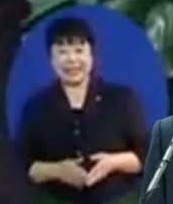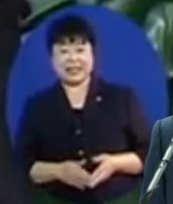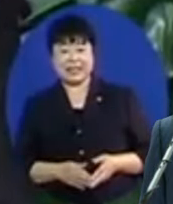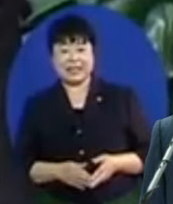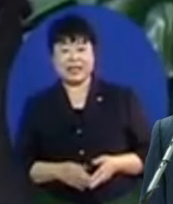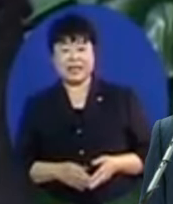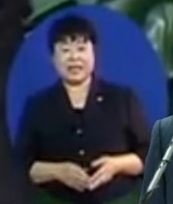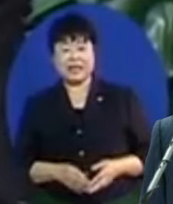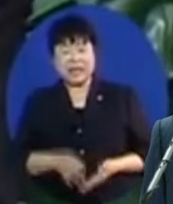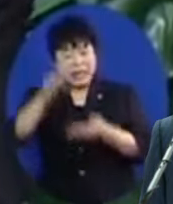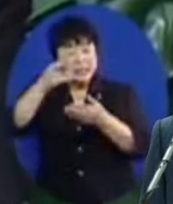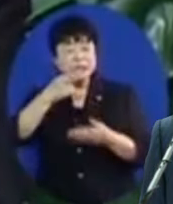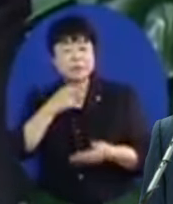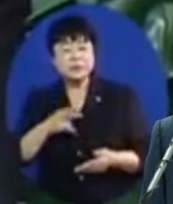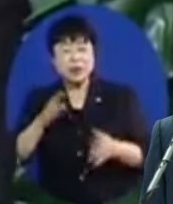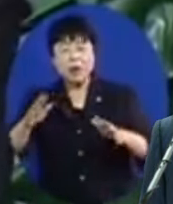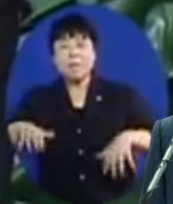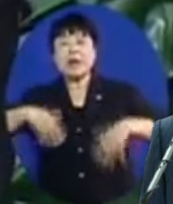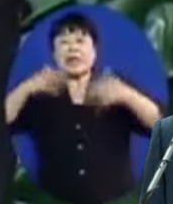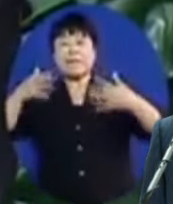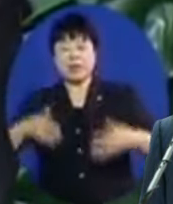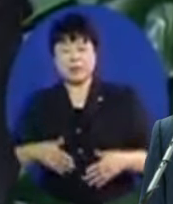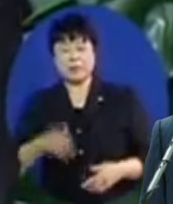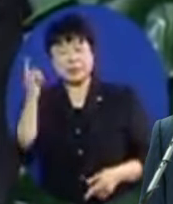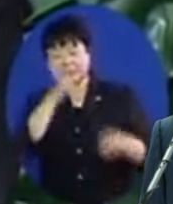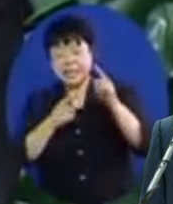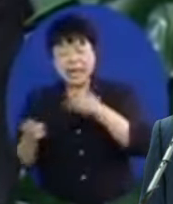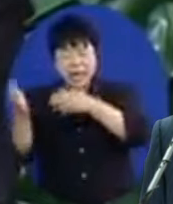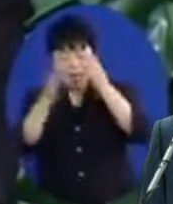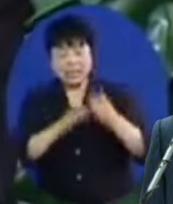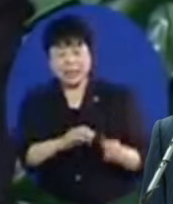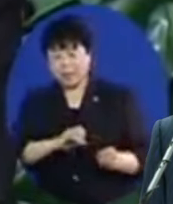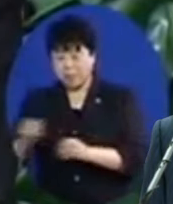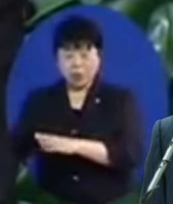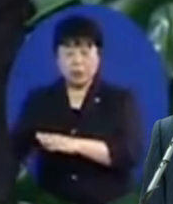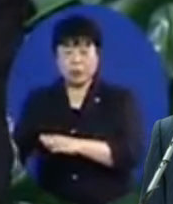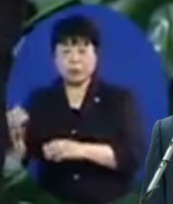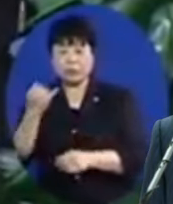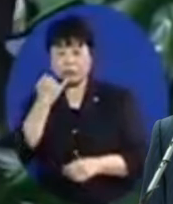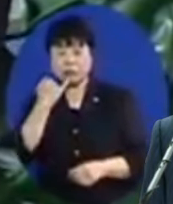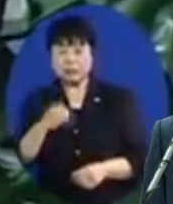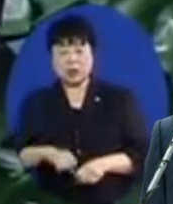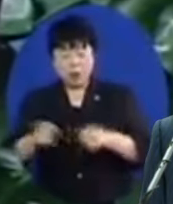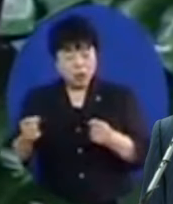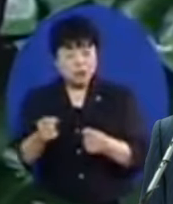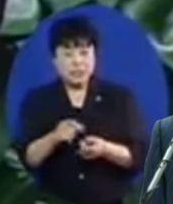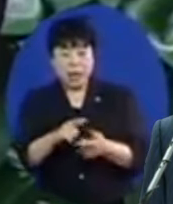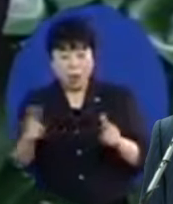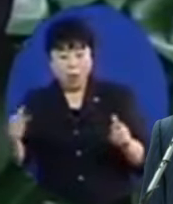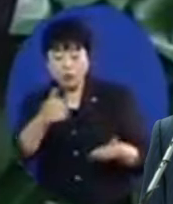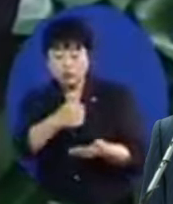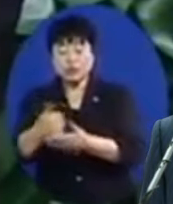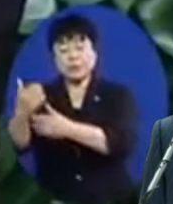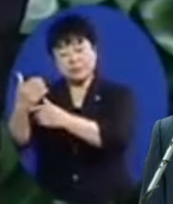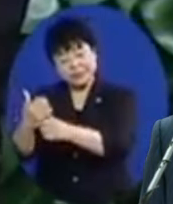아무 가치가 없습니다. 바람에 휘날리는 상한 갈대 그래서 내버려 놓아도 스스로 꺾일 것도 주님이 붙잡아서 일으켜